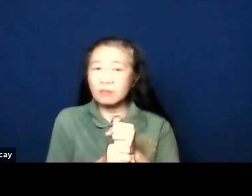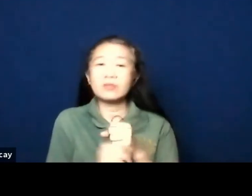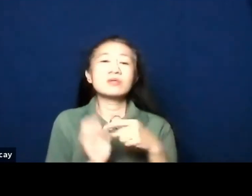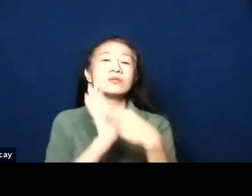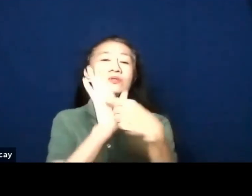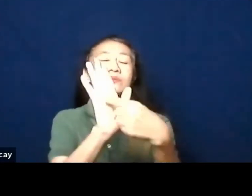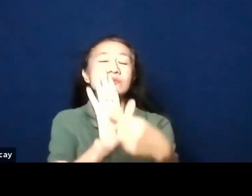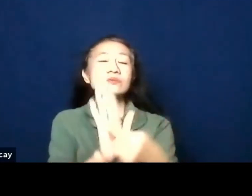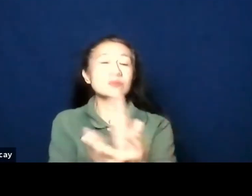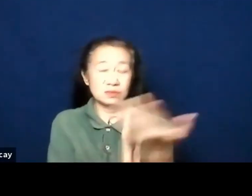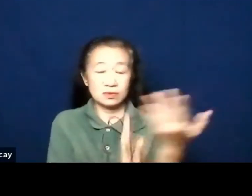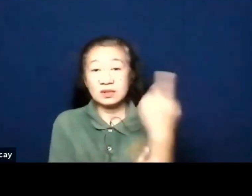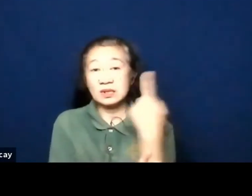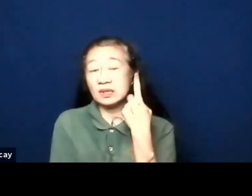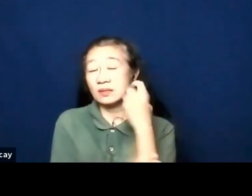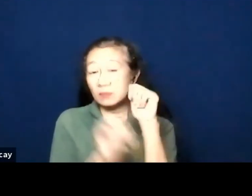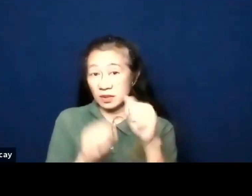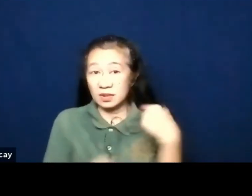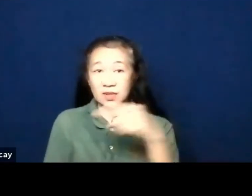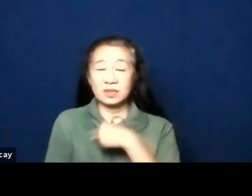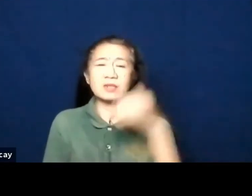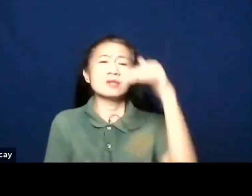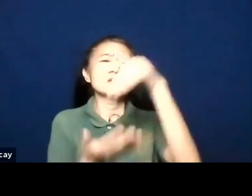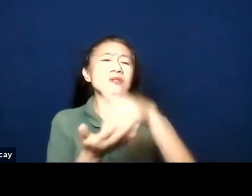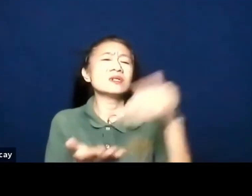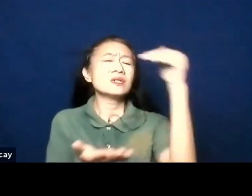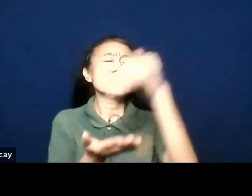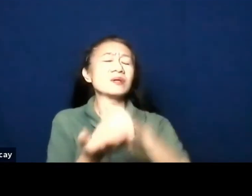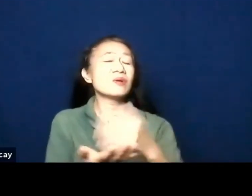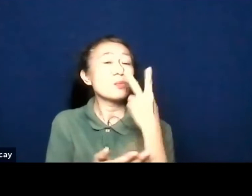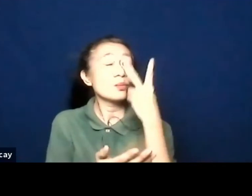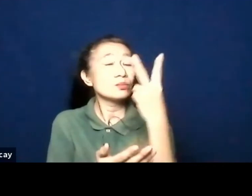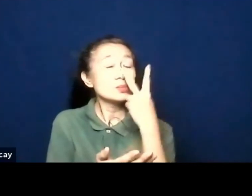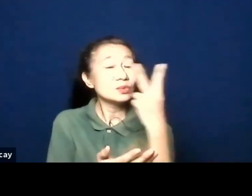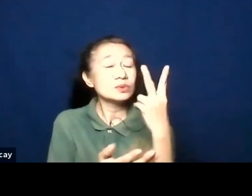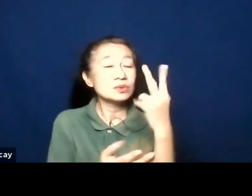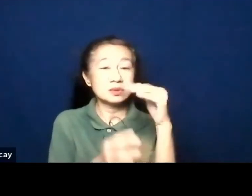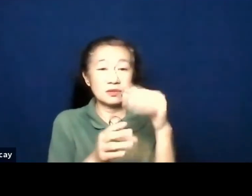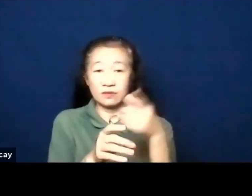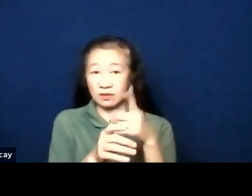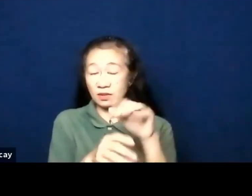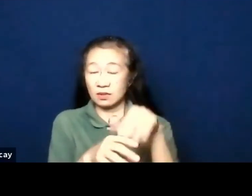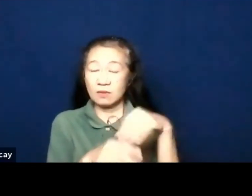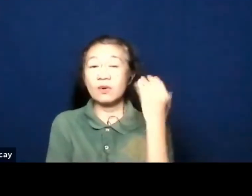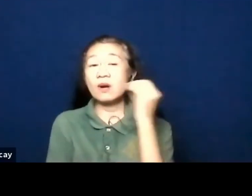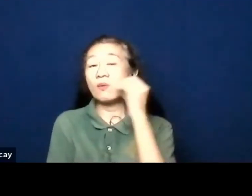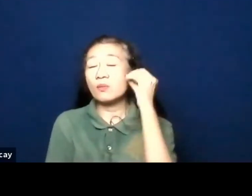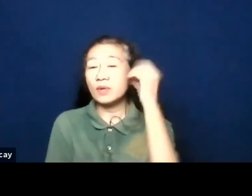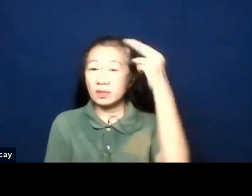niya kanina. At pwede nating ulit-ulitin panoorin sa ating tahanan